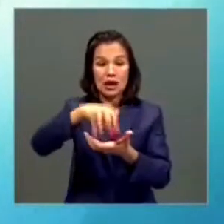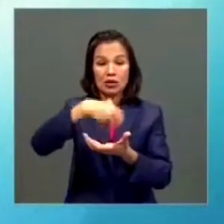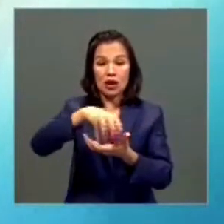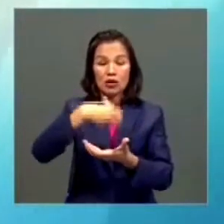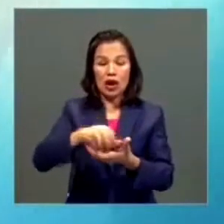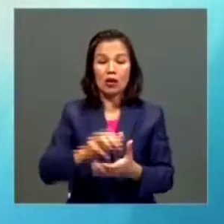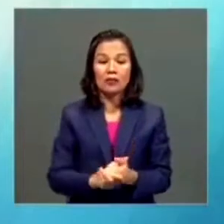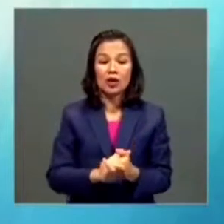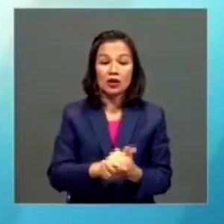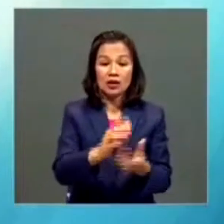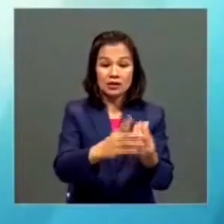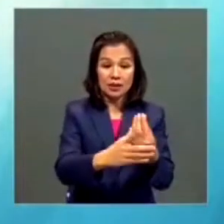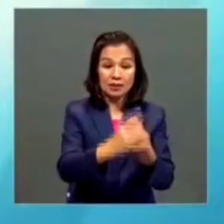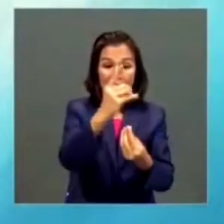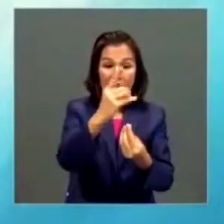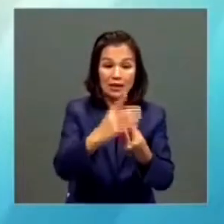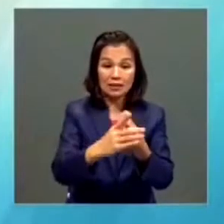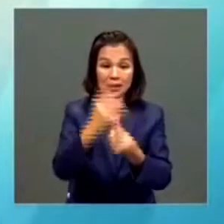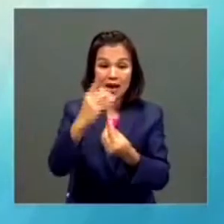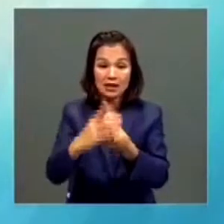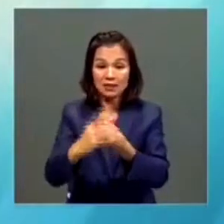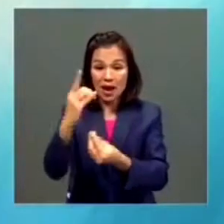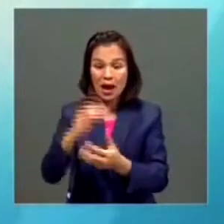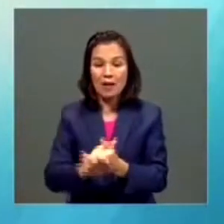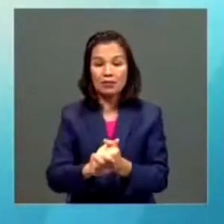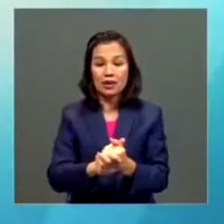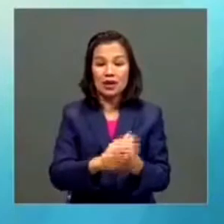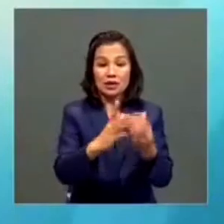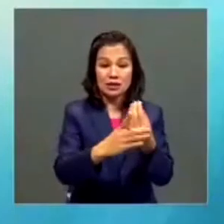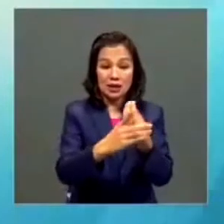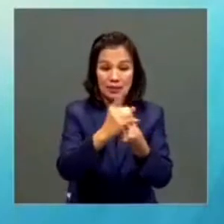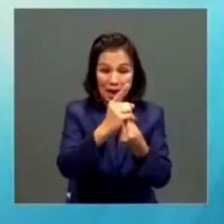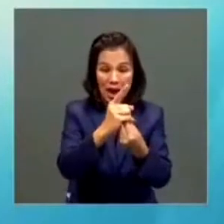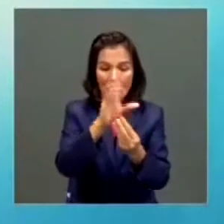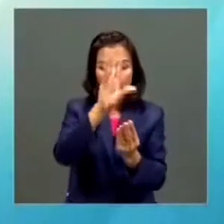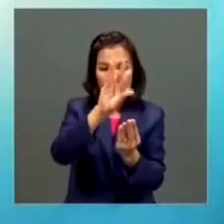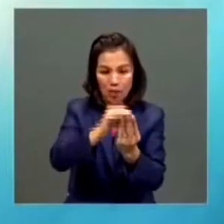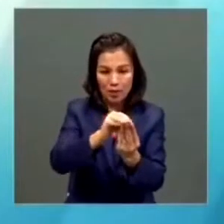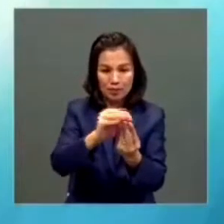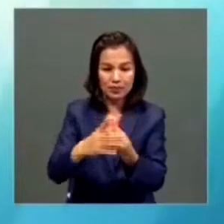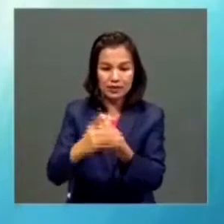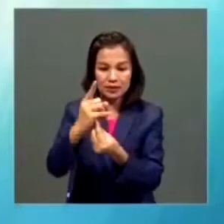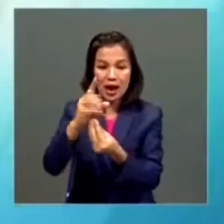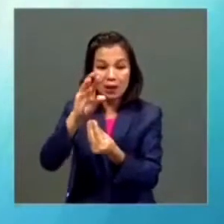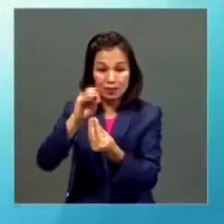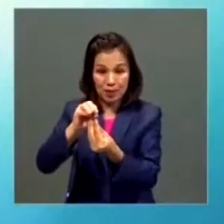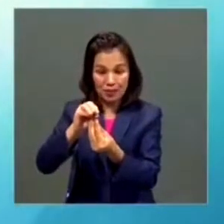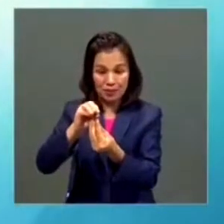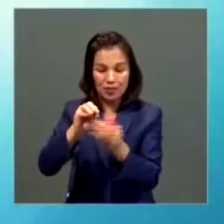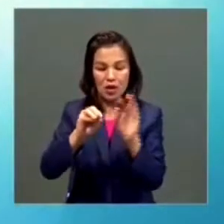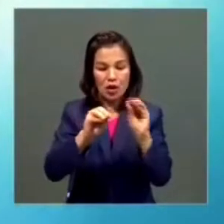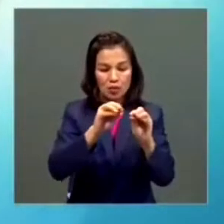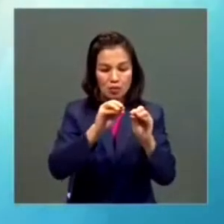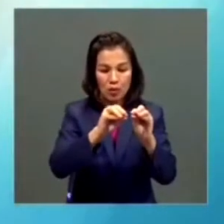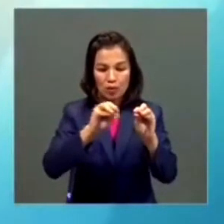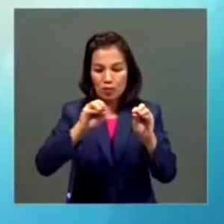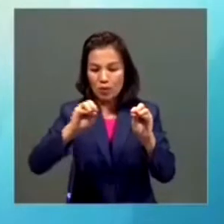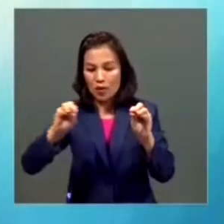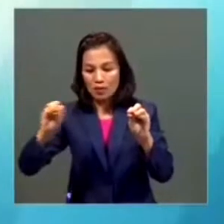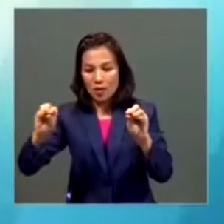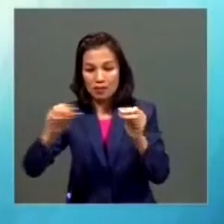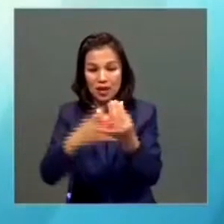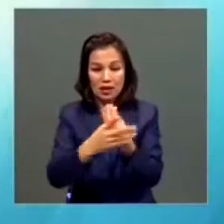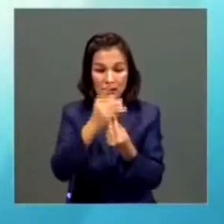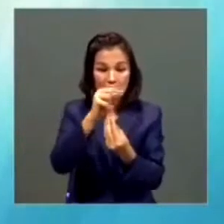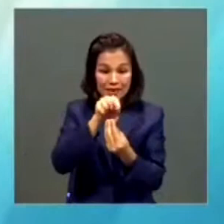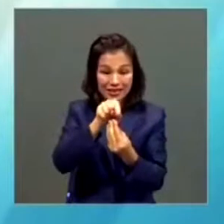กันตามสัปดาห์ละนะครับเอามารวมสัปดาห์หนึ่งมารวมแล้วพอดกราฟหนึ่งจุดหนึ่งจุดหนึ่งทีละ